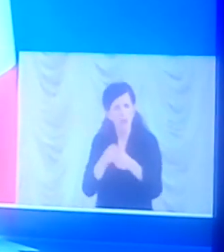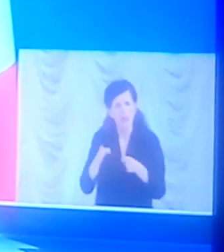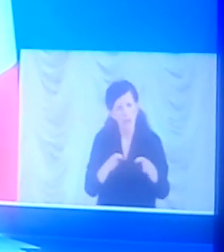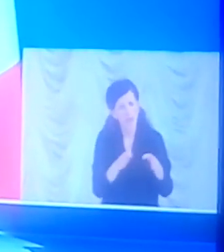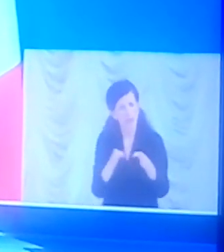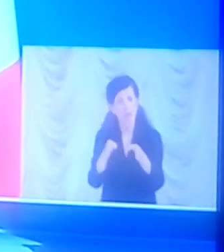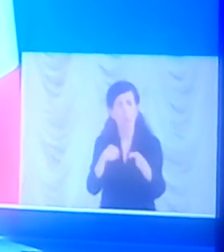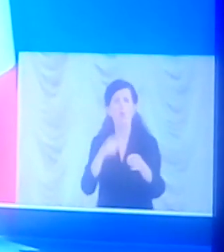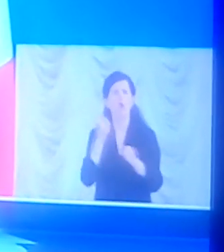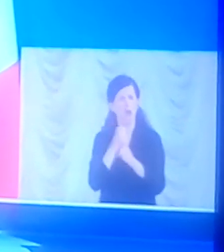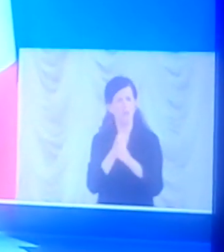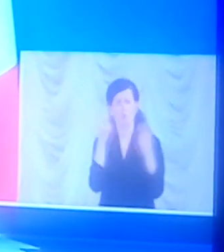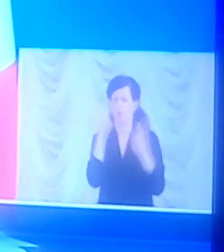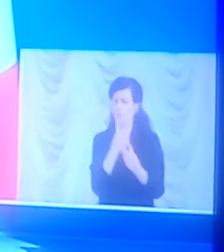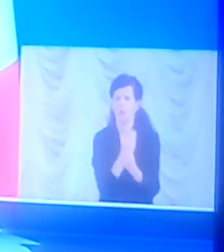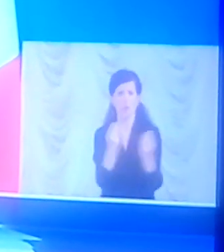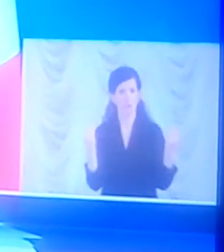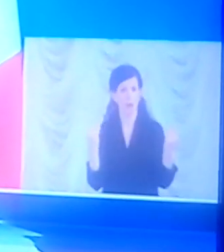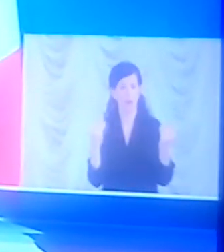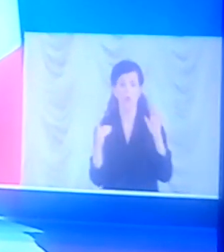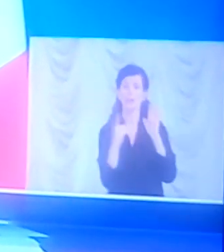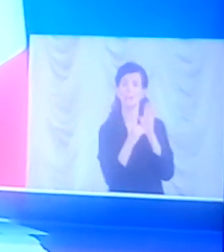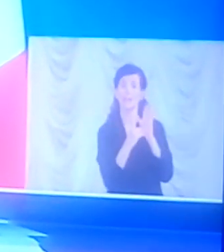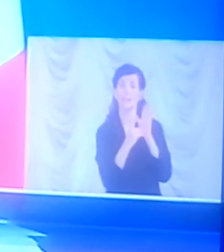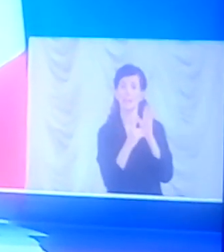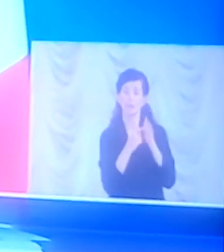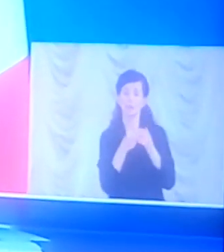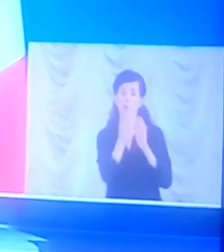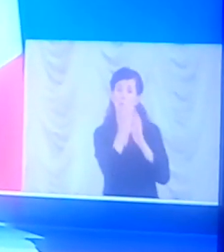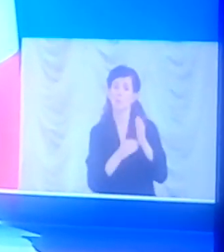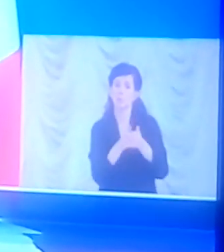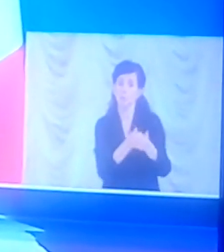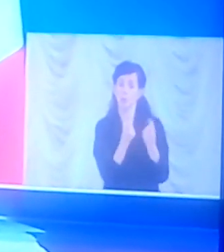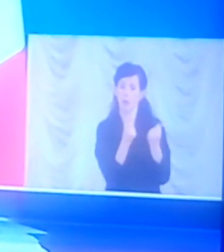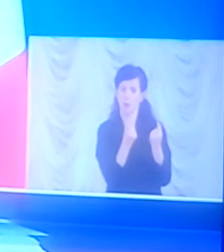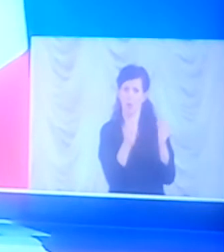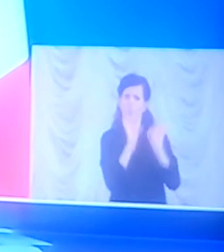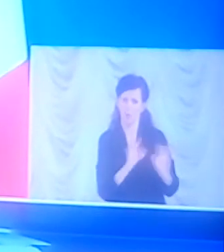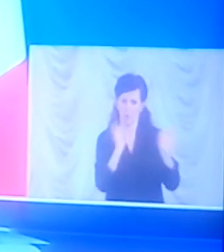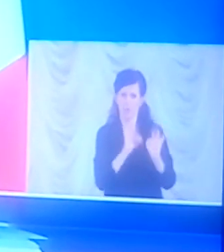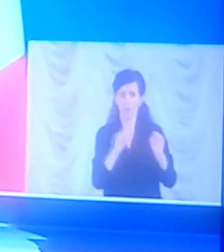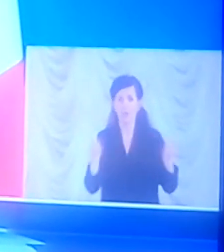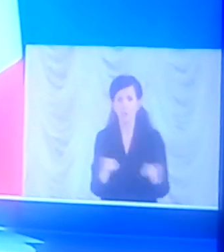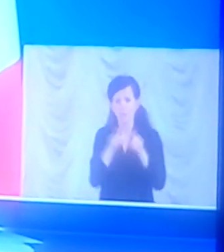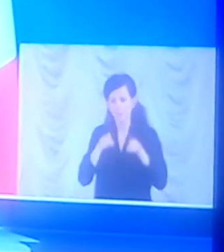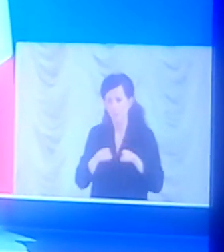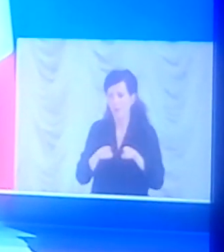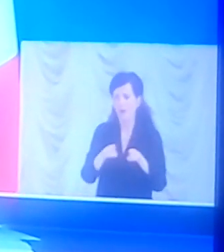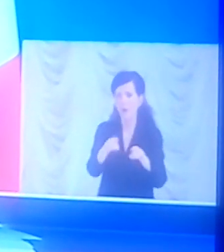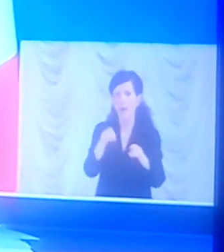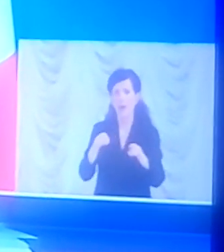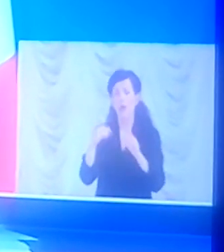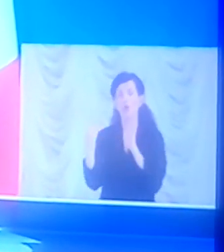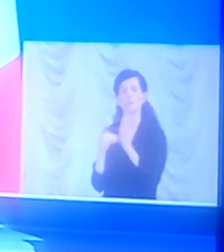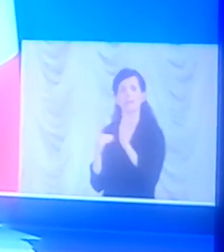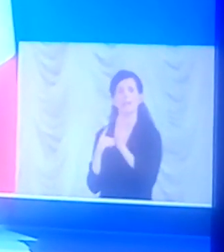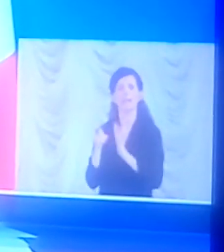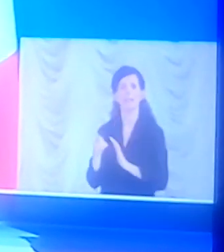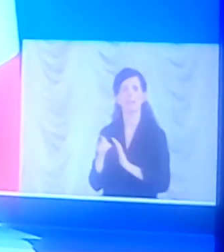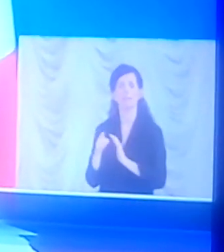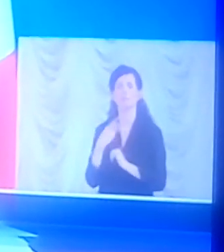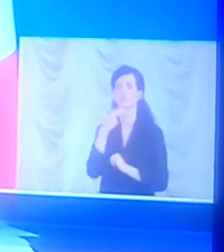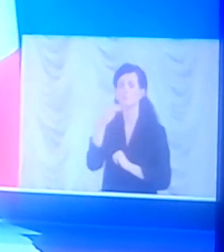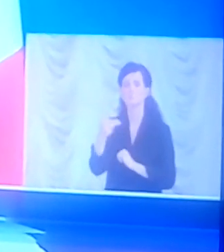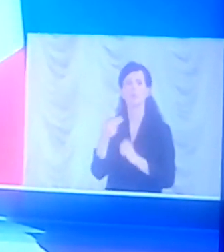E oltre al decreto che stiamo preparando per le misure economiche, stiamo preparando anche un parallelo decreto che io dico